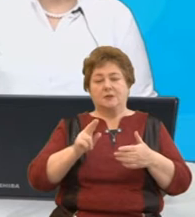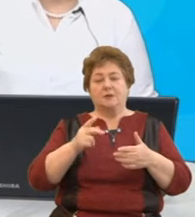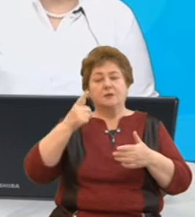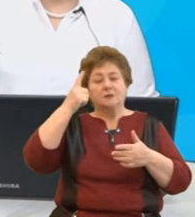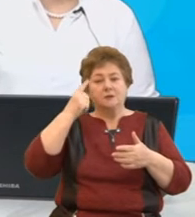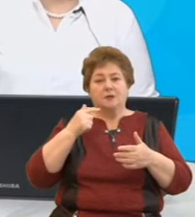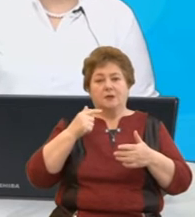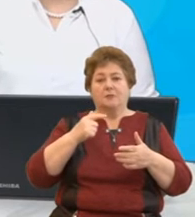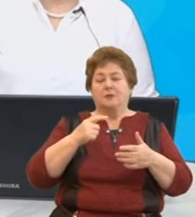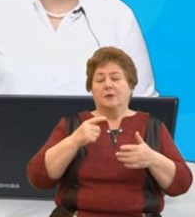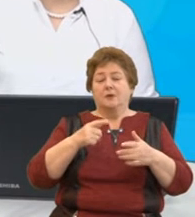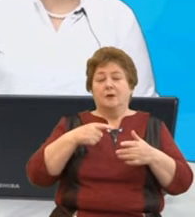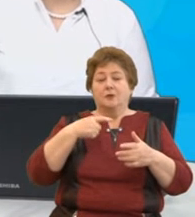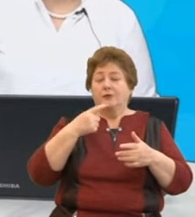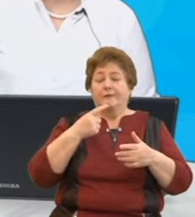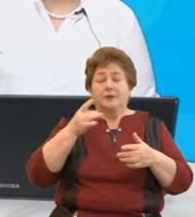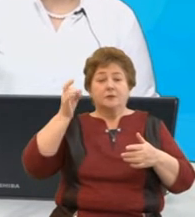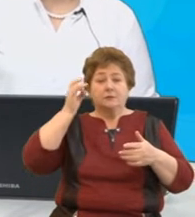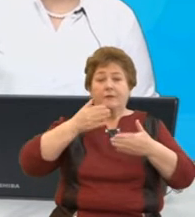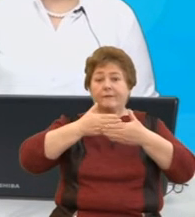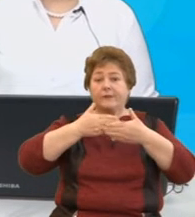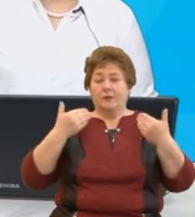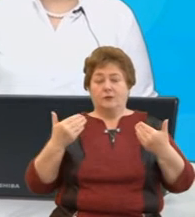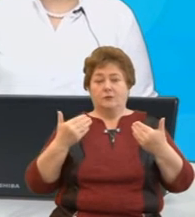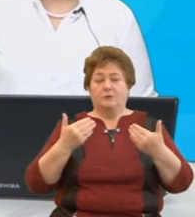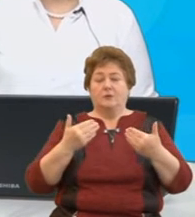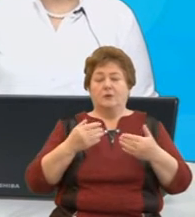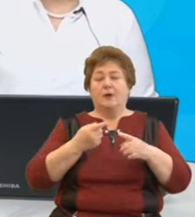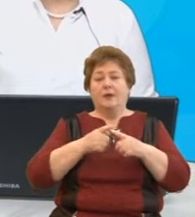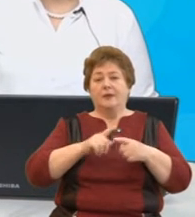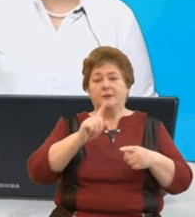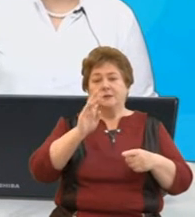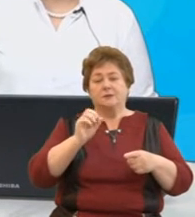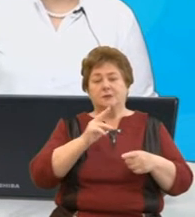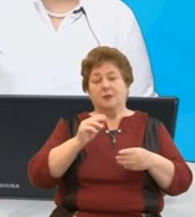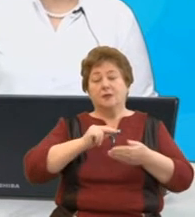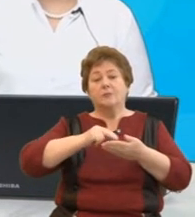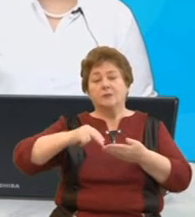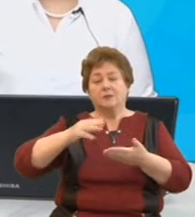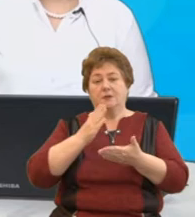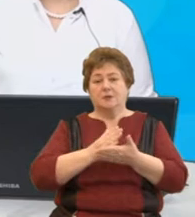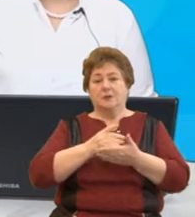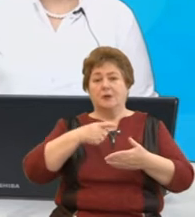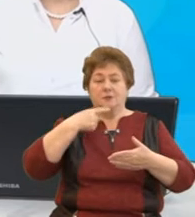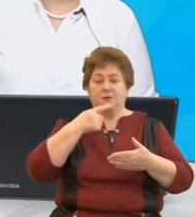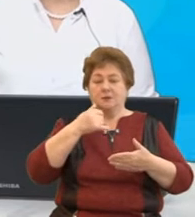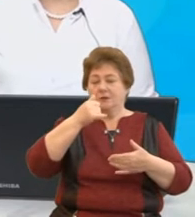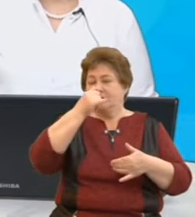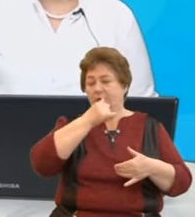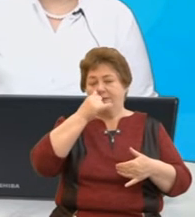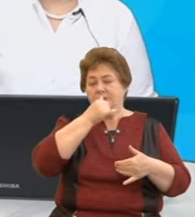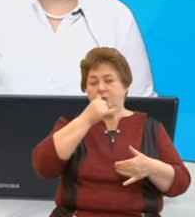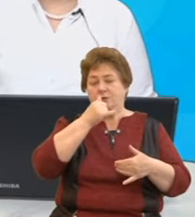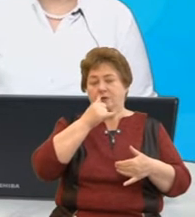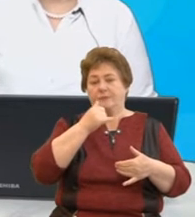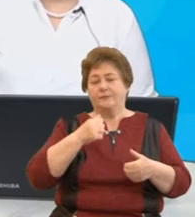уже знаем не обозначают звуков мы эти знаки пишем а произнести никак